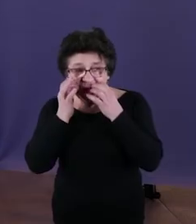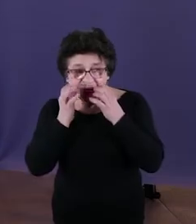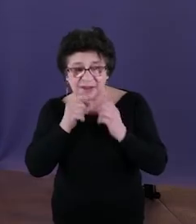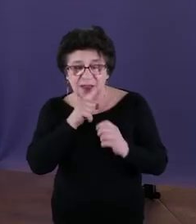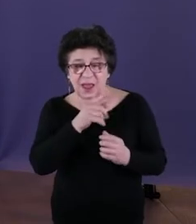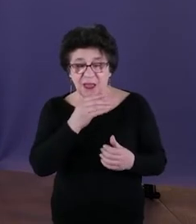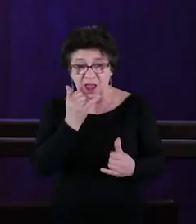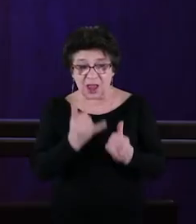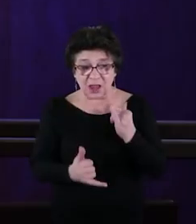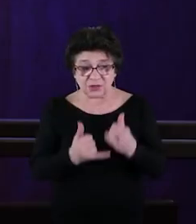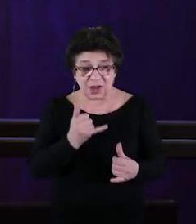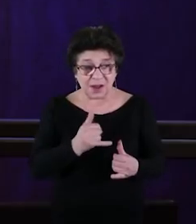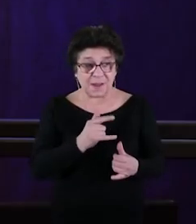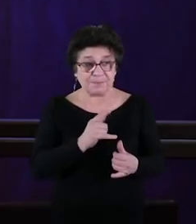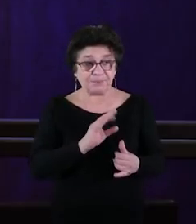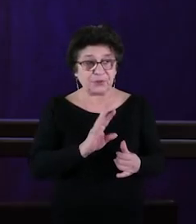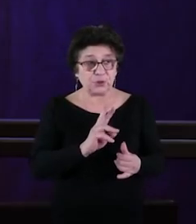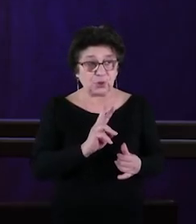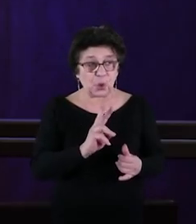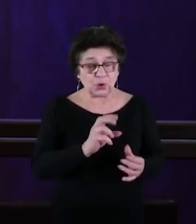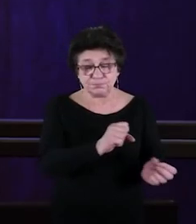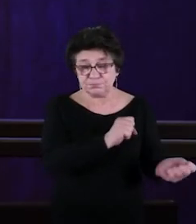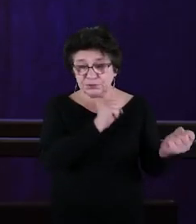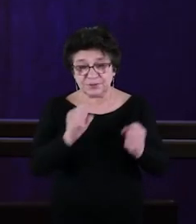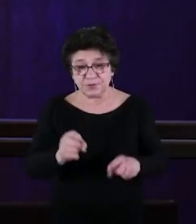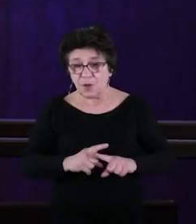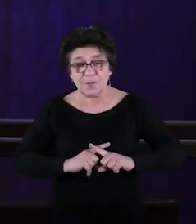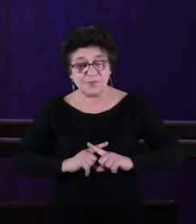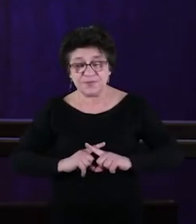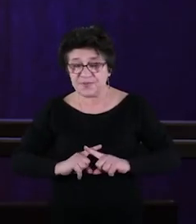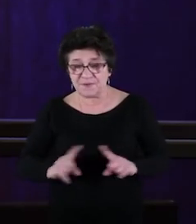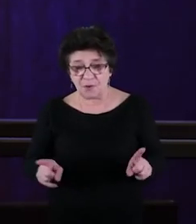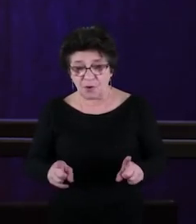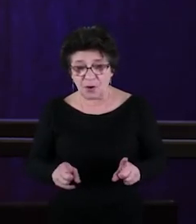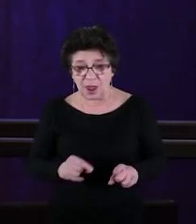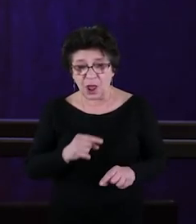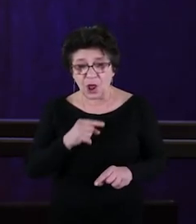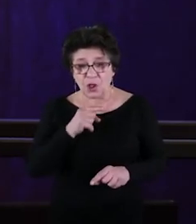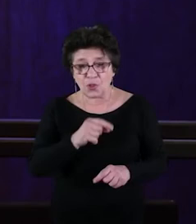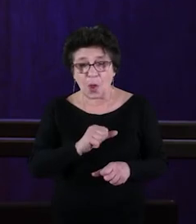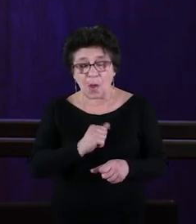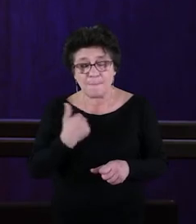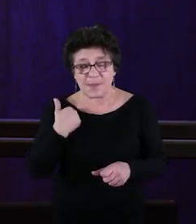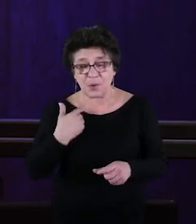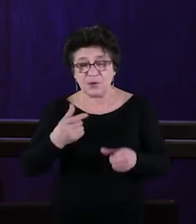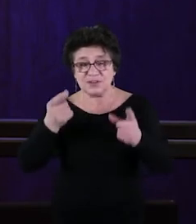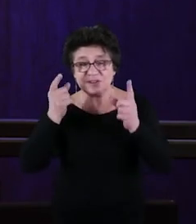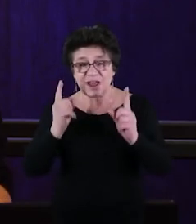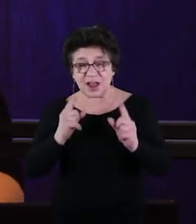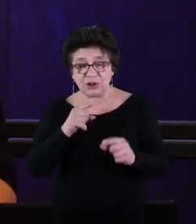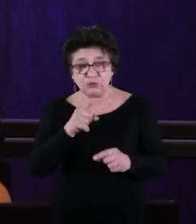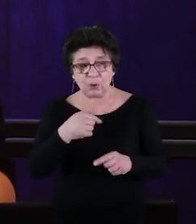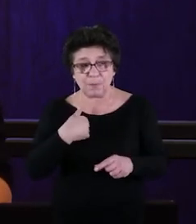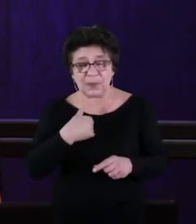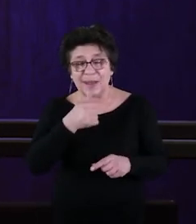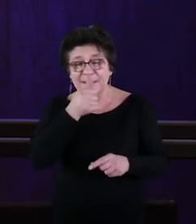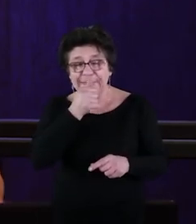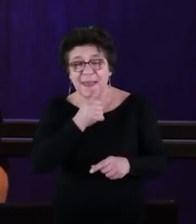wywozić więc do którego z czasu była to bardzo taka tajemnicza